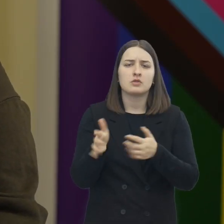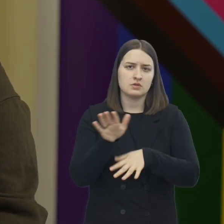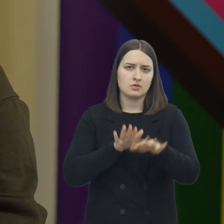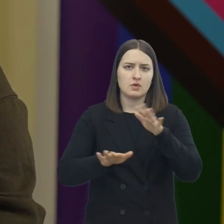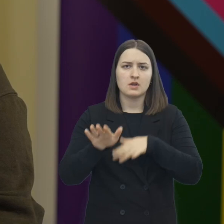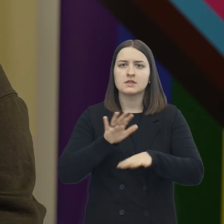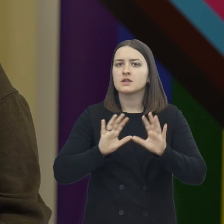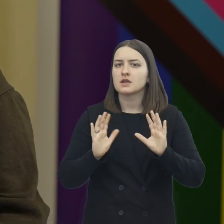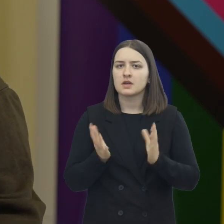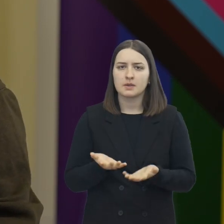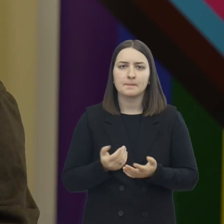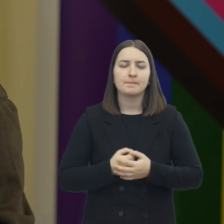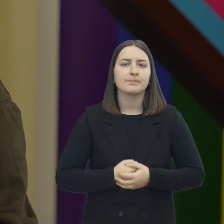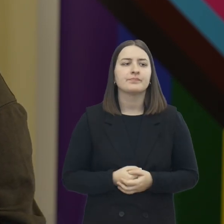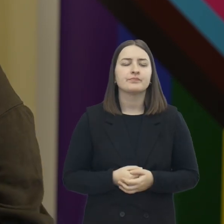dabar vyrauja